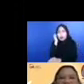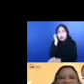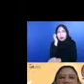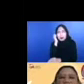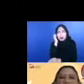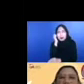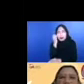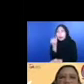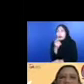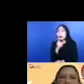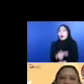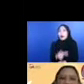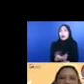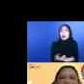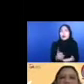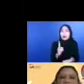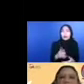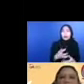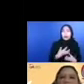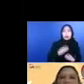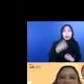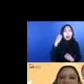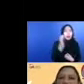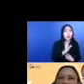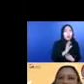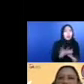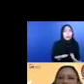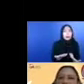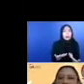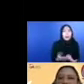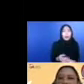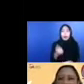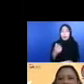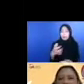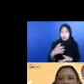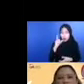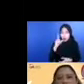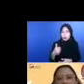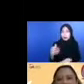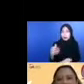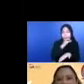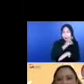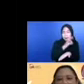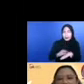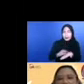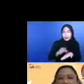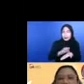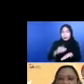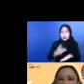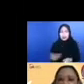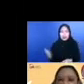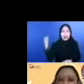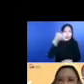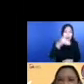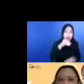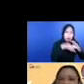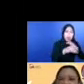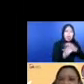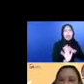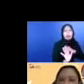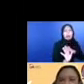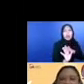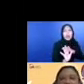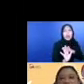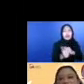intinya adalah orang bisa bertransaksi atau memiliki rekening tanpa harus pergi ke kantor bank atau ke kantor LJK. Jadi gadgetnya bisa